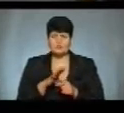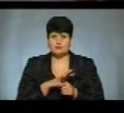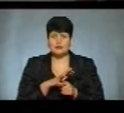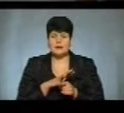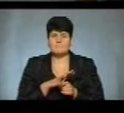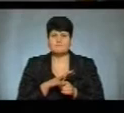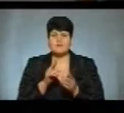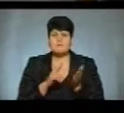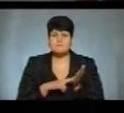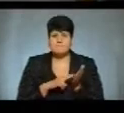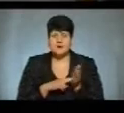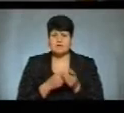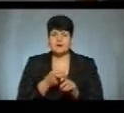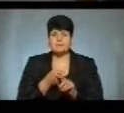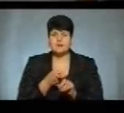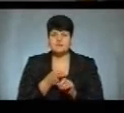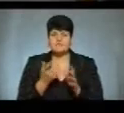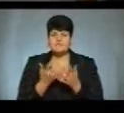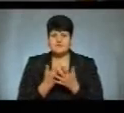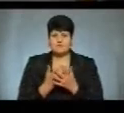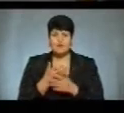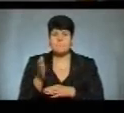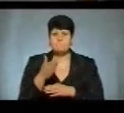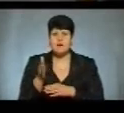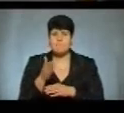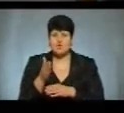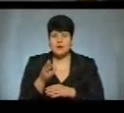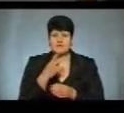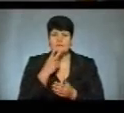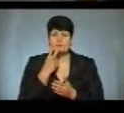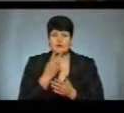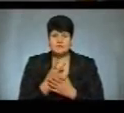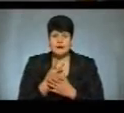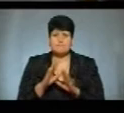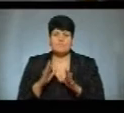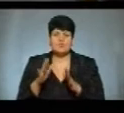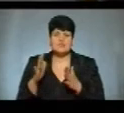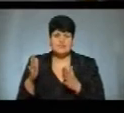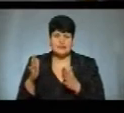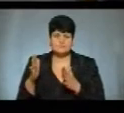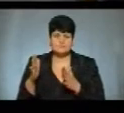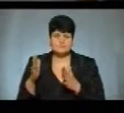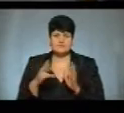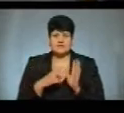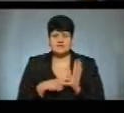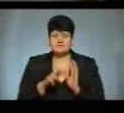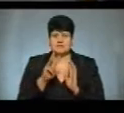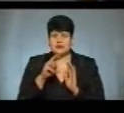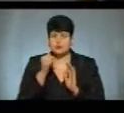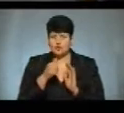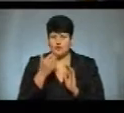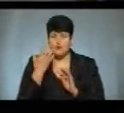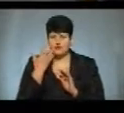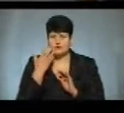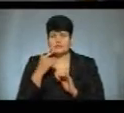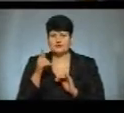марка, присвячена фільму «Прапори», який відображає події 73-го року, коли над